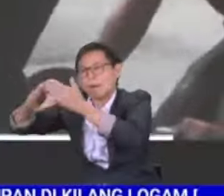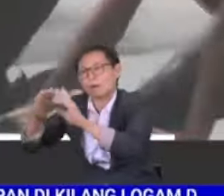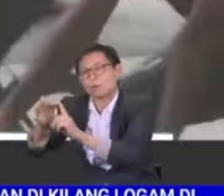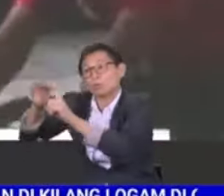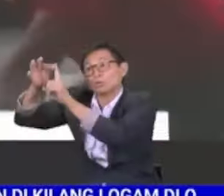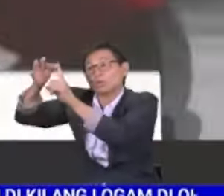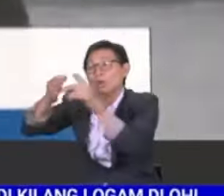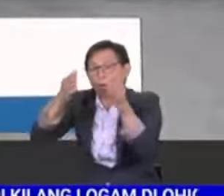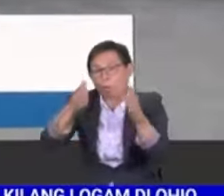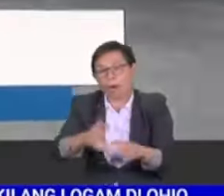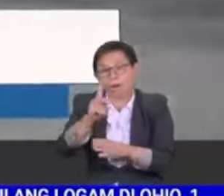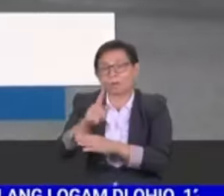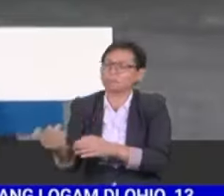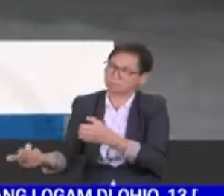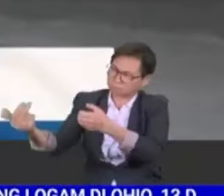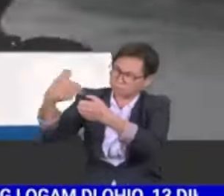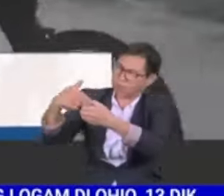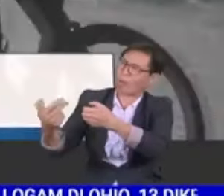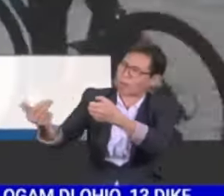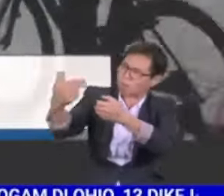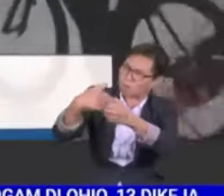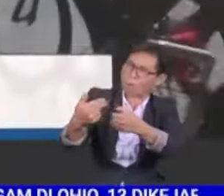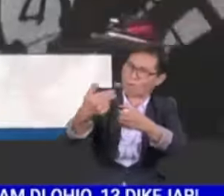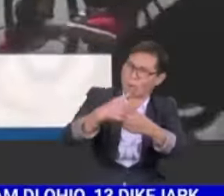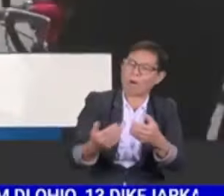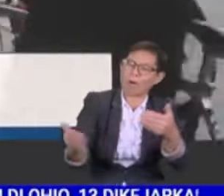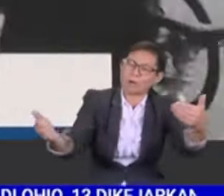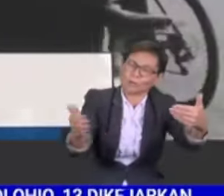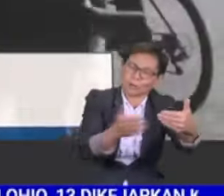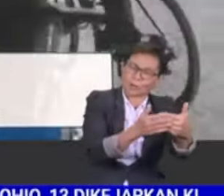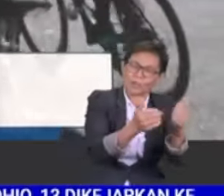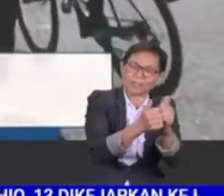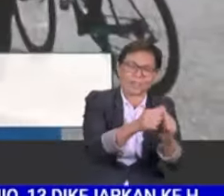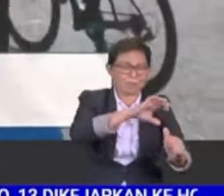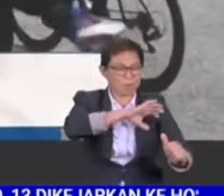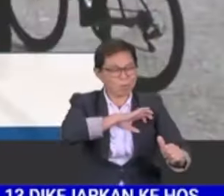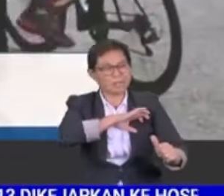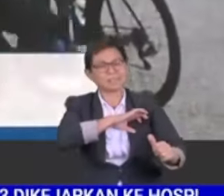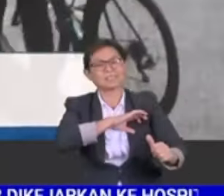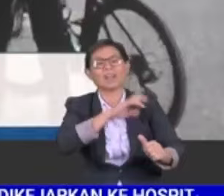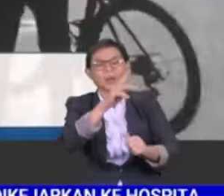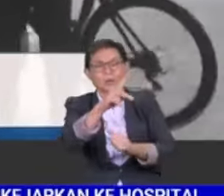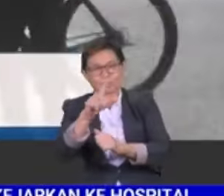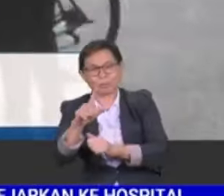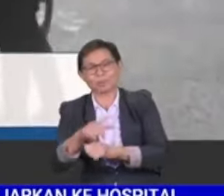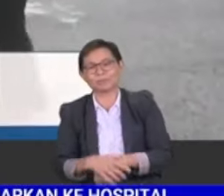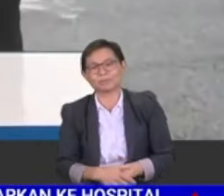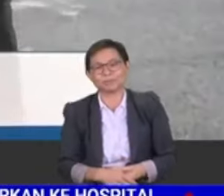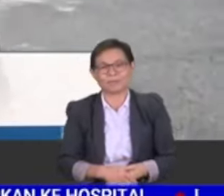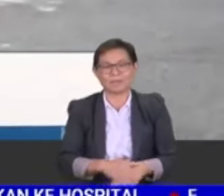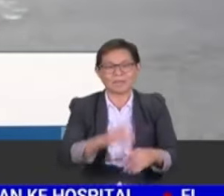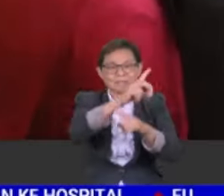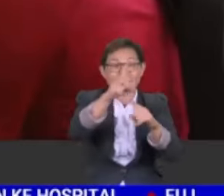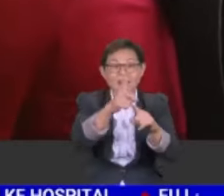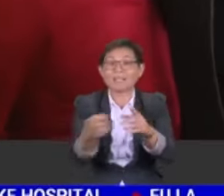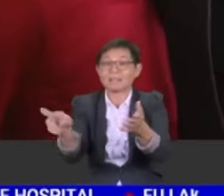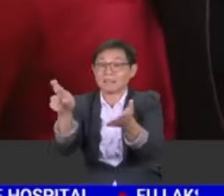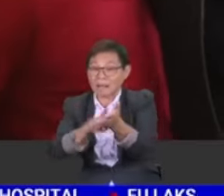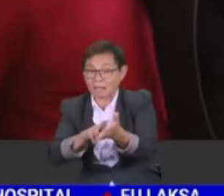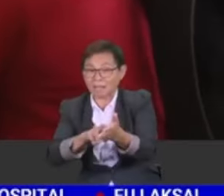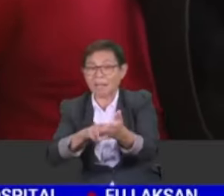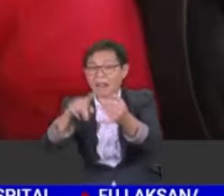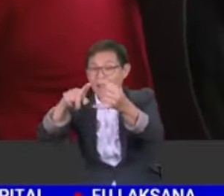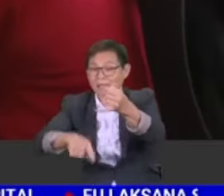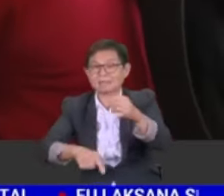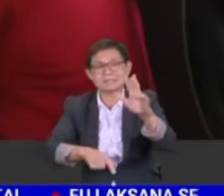khususnya warga Kuala Lumpur mengambil peluang ini bagi mendekati barisan kepimpinan Polis Kuala Lumpur. Tarikh akhir pendaftaran ialah